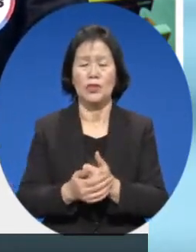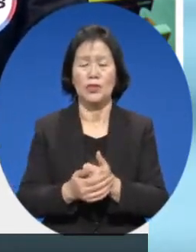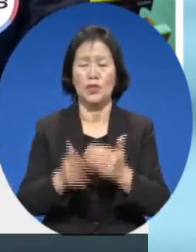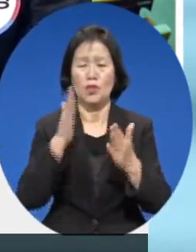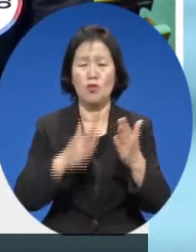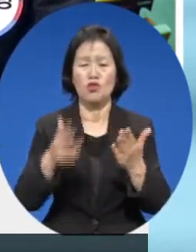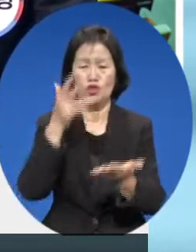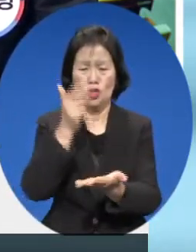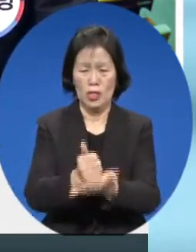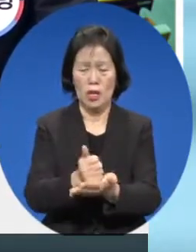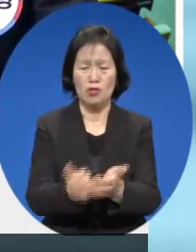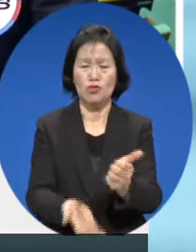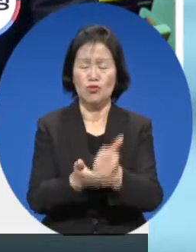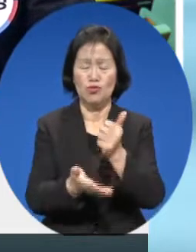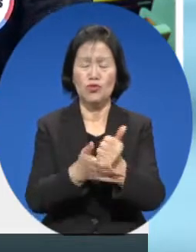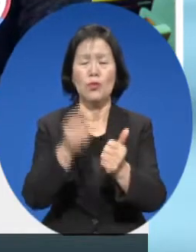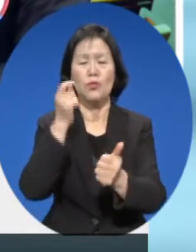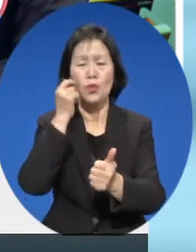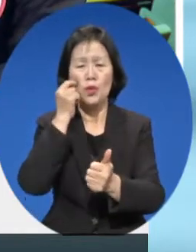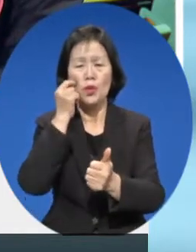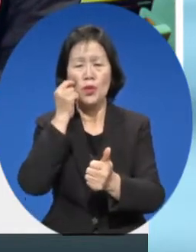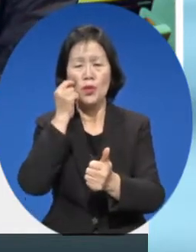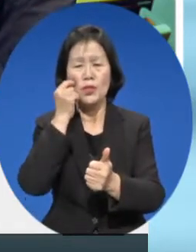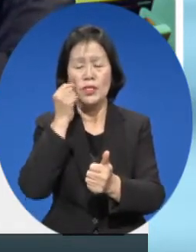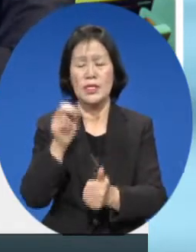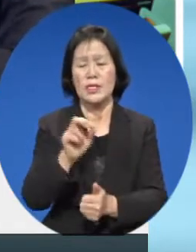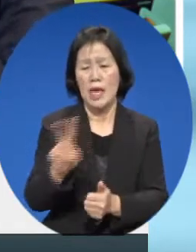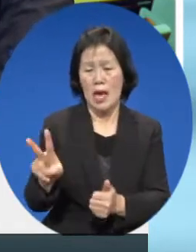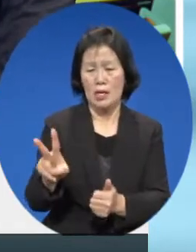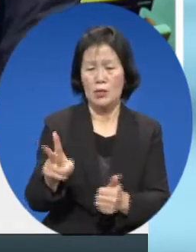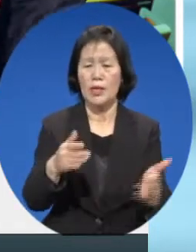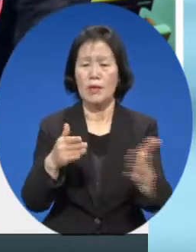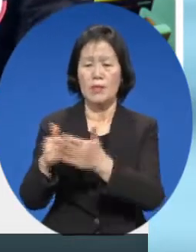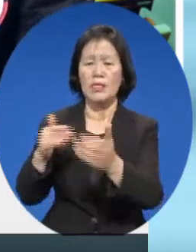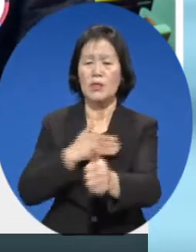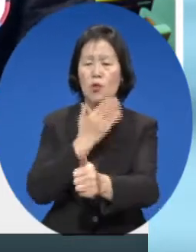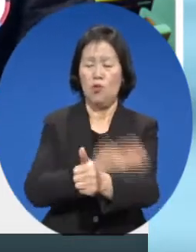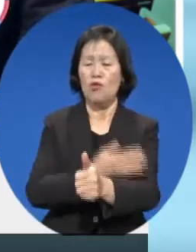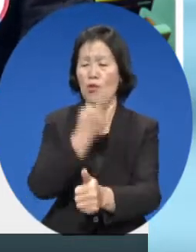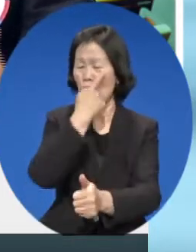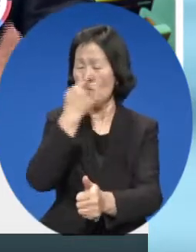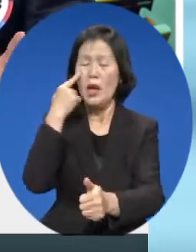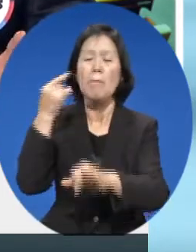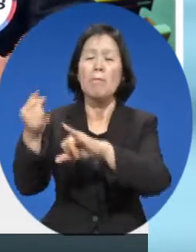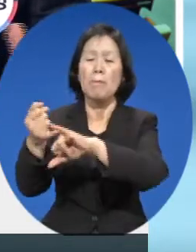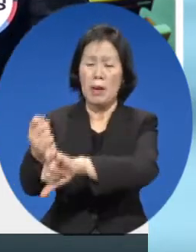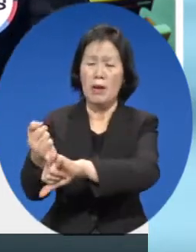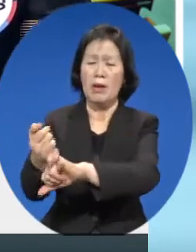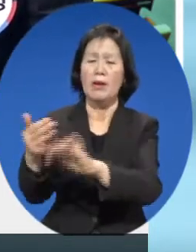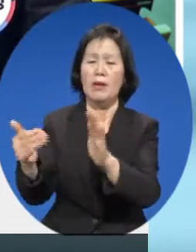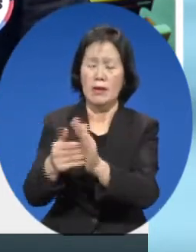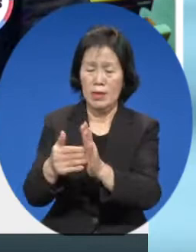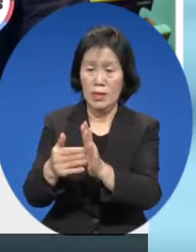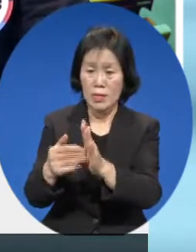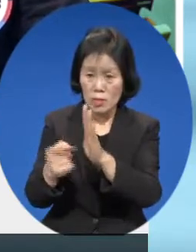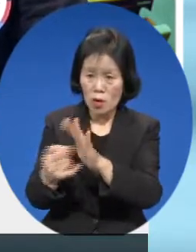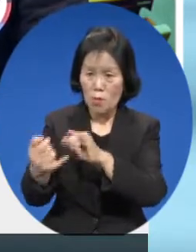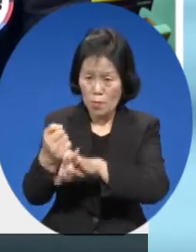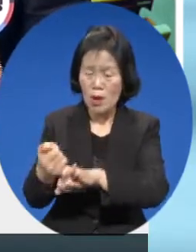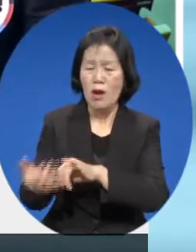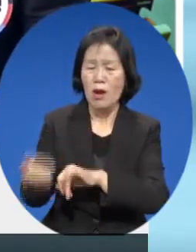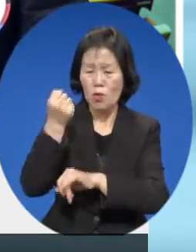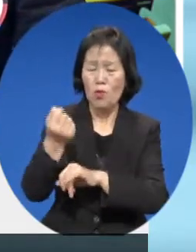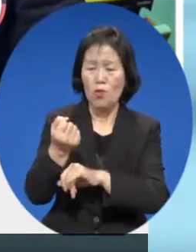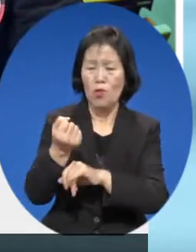첫 장 후보가 추천 되지 못하도록 해서 이른바 야권의 비토 권을 보장을 했고 그것을 이유로 해서 패스 트레이드 정당한 있었는데